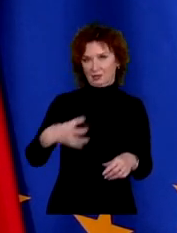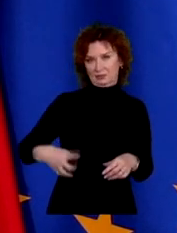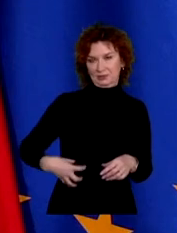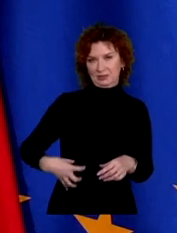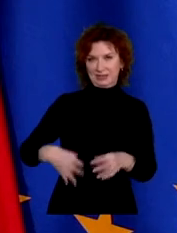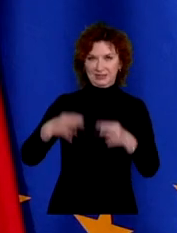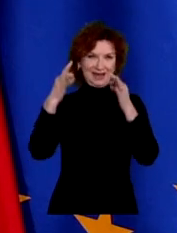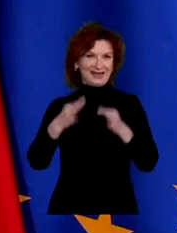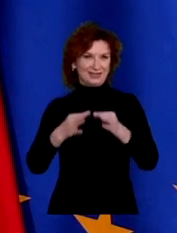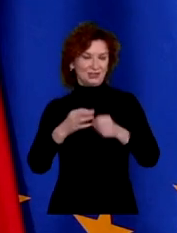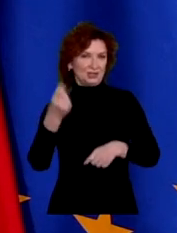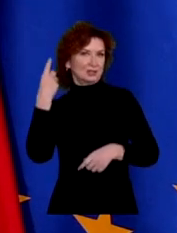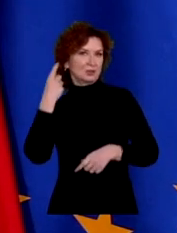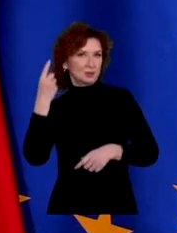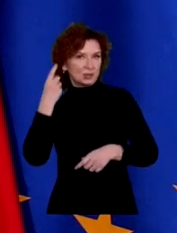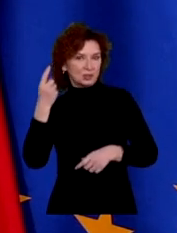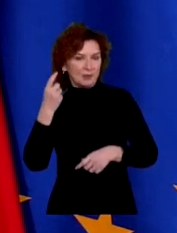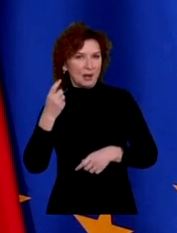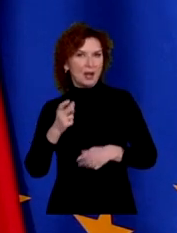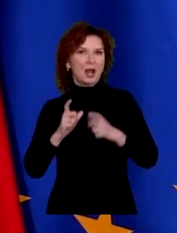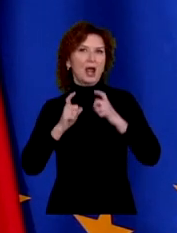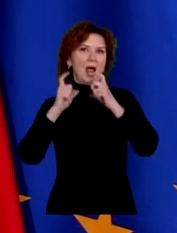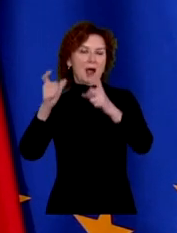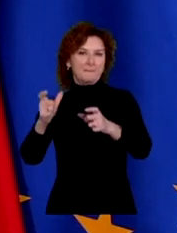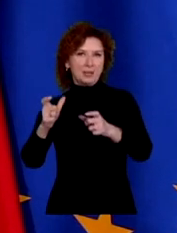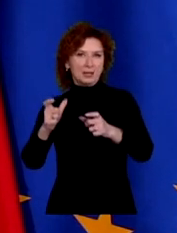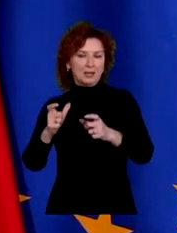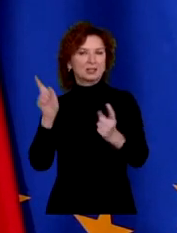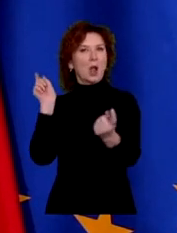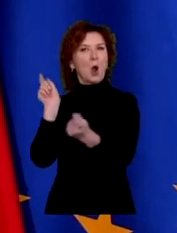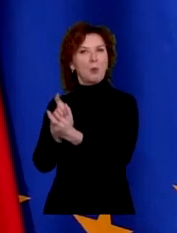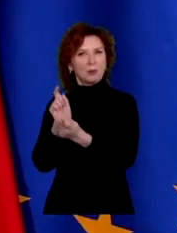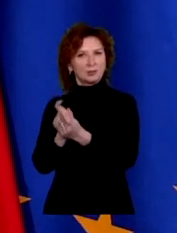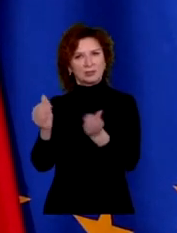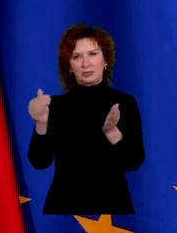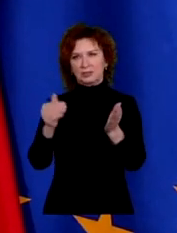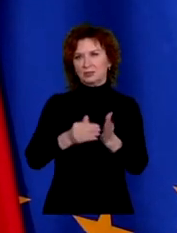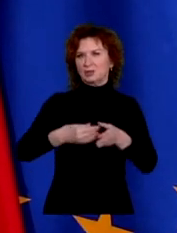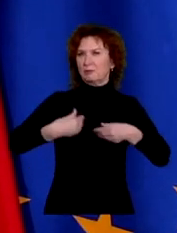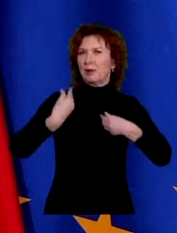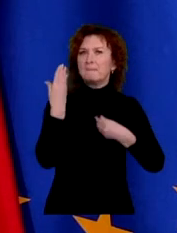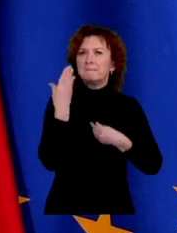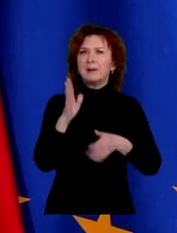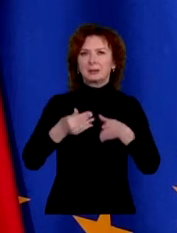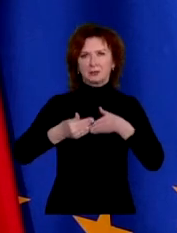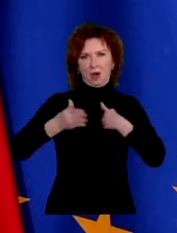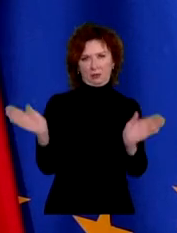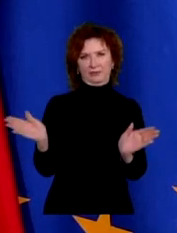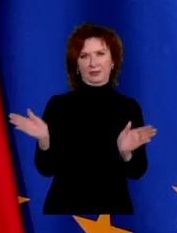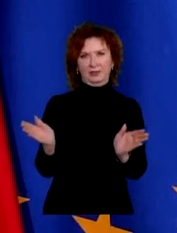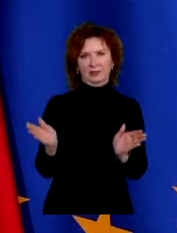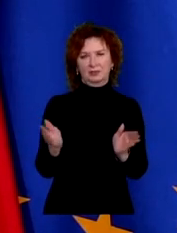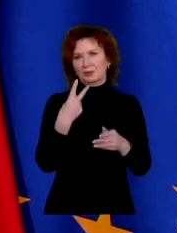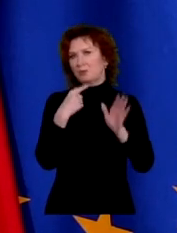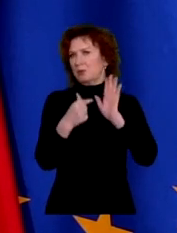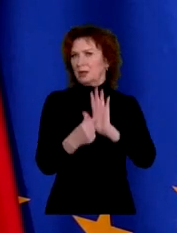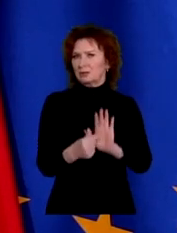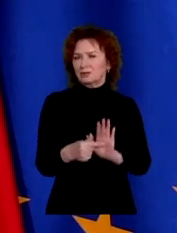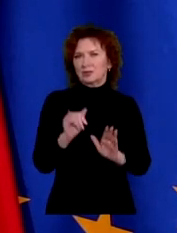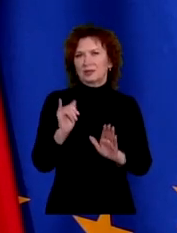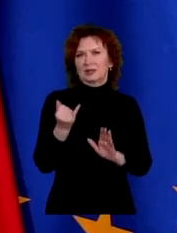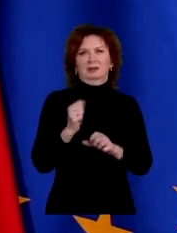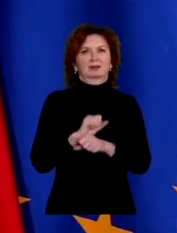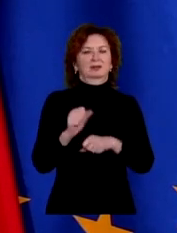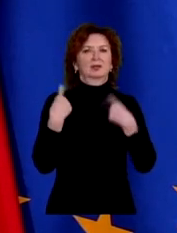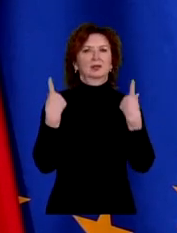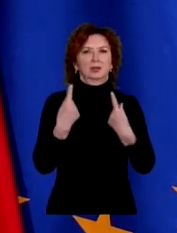strony opozycji, że należy otwierać się dużo dalej. W związku z tym to też pokazuje, w jakiej rzeczywistości jesteśmy. Z jednej strony opozycja, Polskie